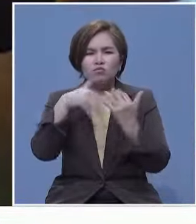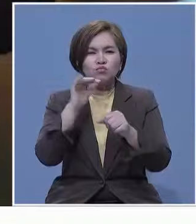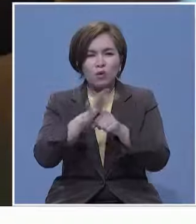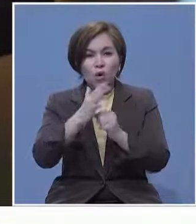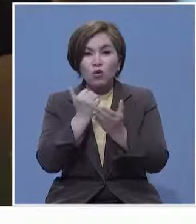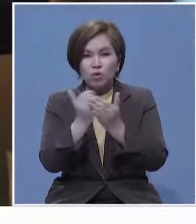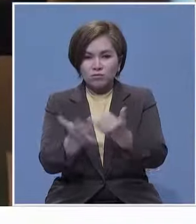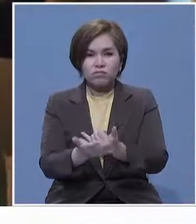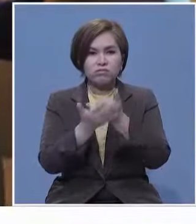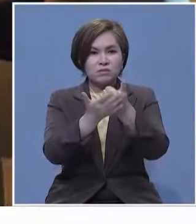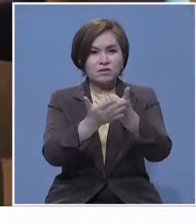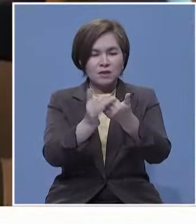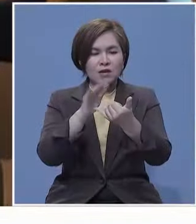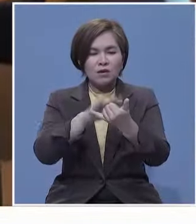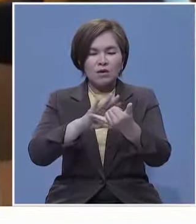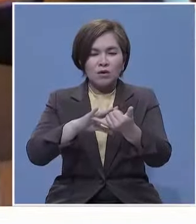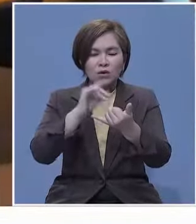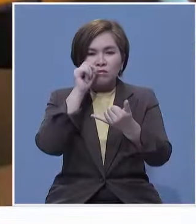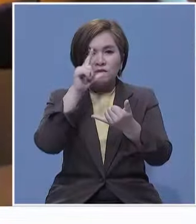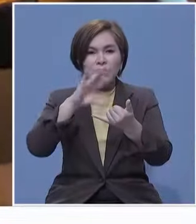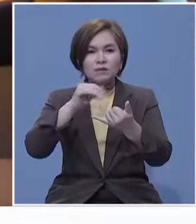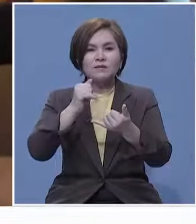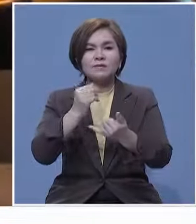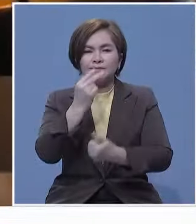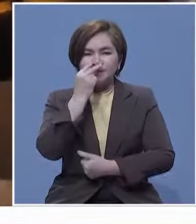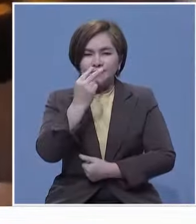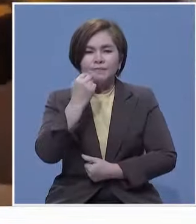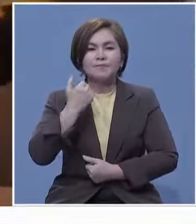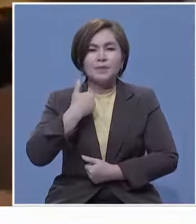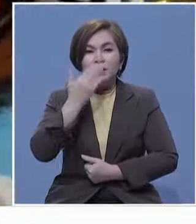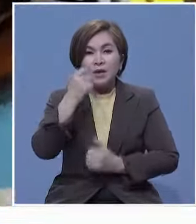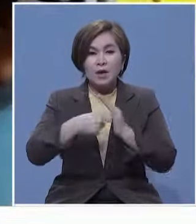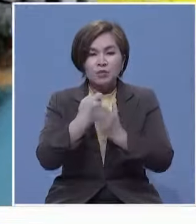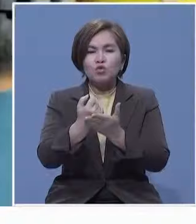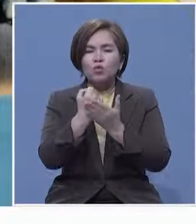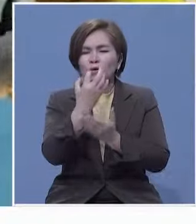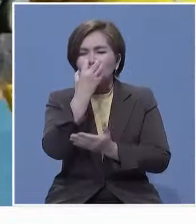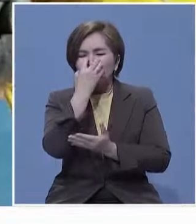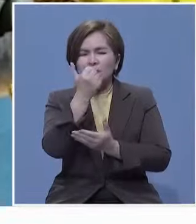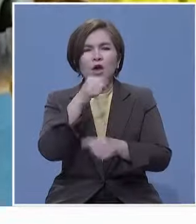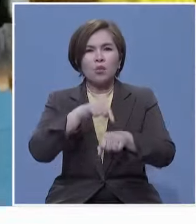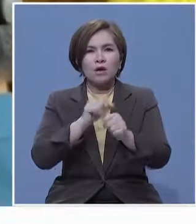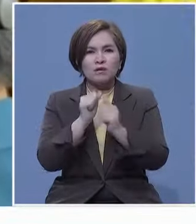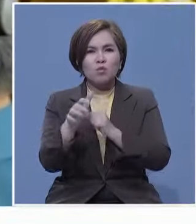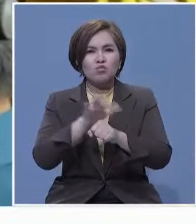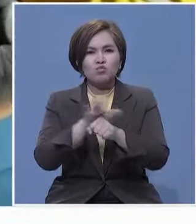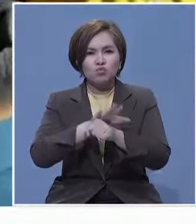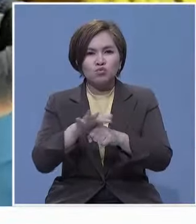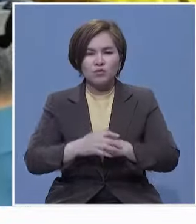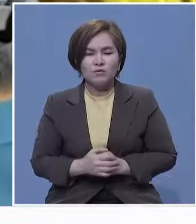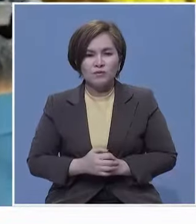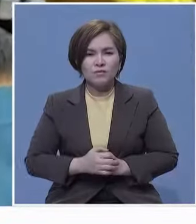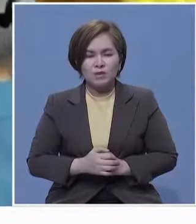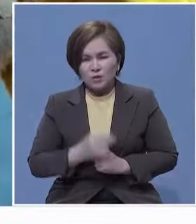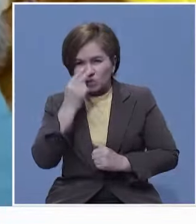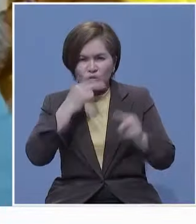ะคนงานที่หมดสติก็เริ่มอาการดีขึ้นและยังหายใจอยู่เพราะสามารถนำเครื่องช่วยหายใจเนี่ยเข้าไปช่วยได้ทันซึ่งด้านในปรากฏว่า